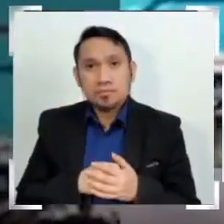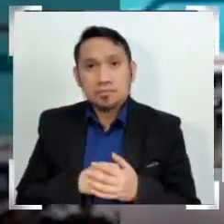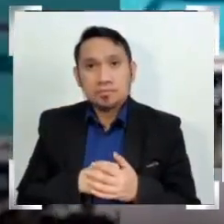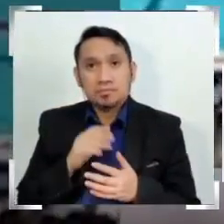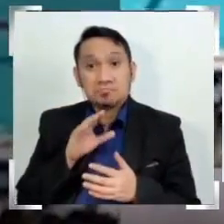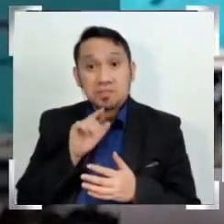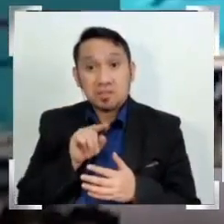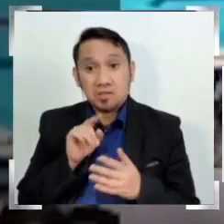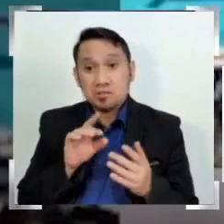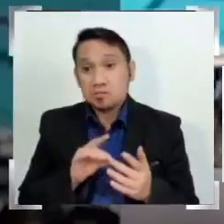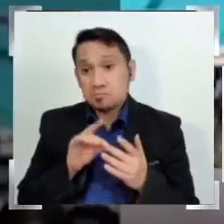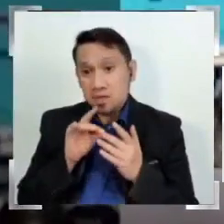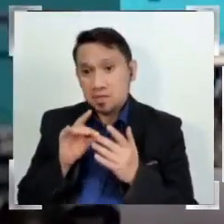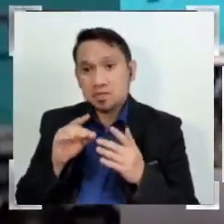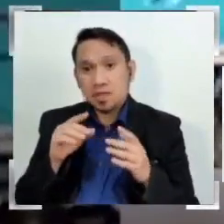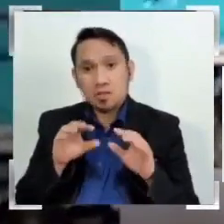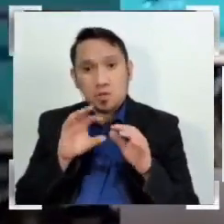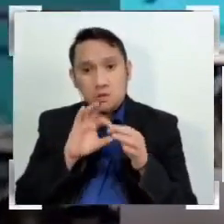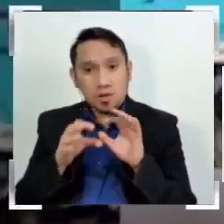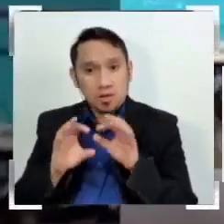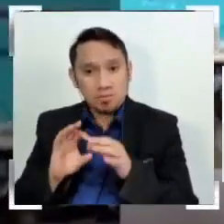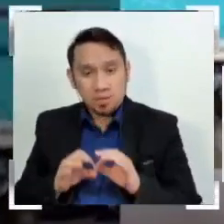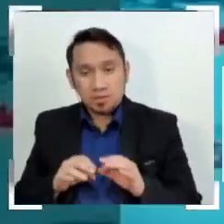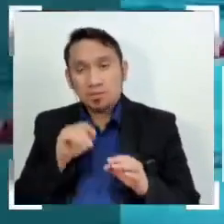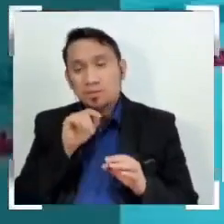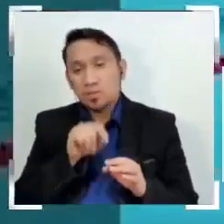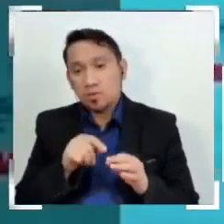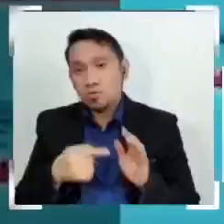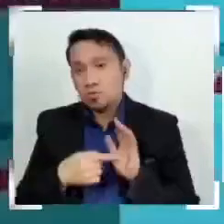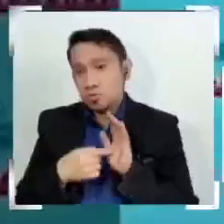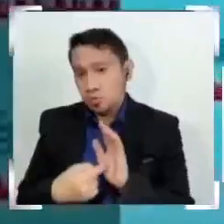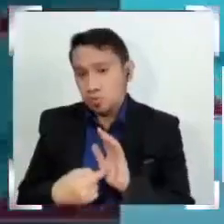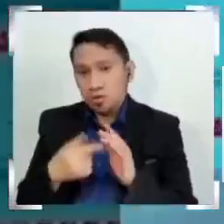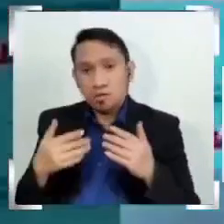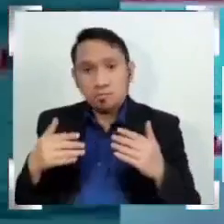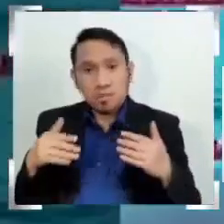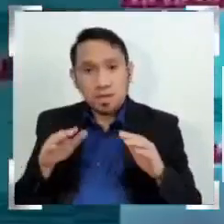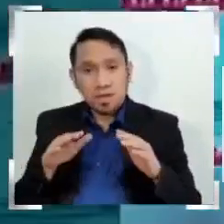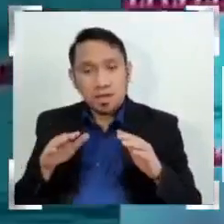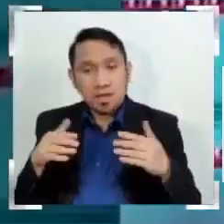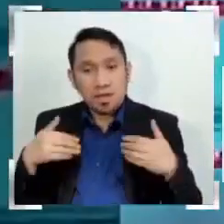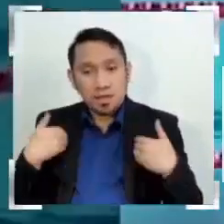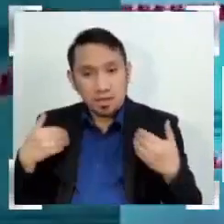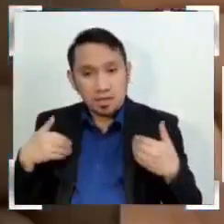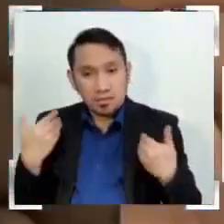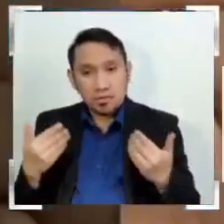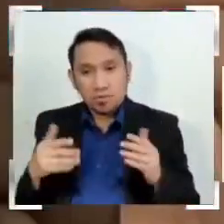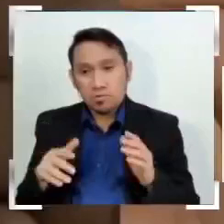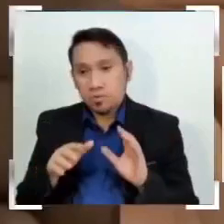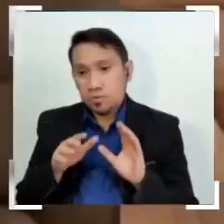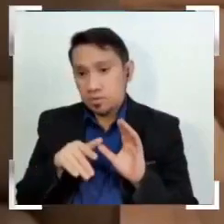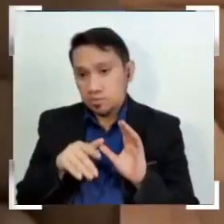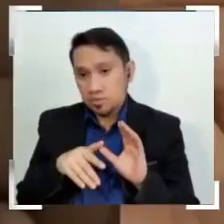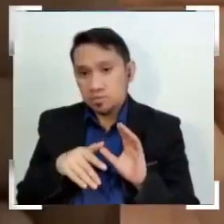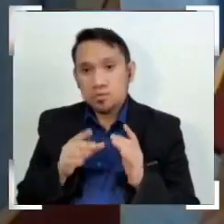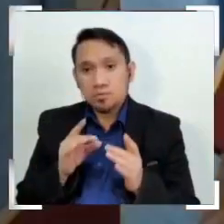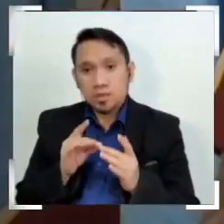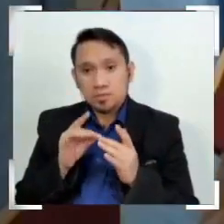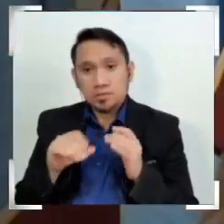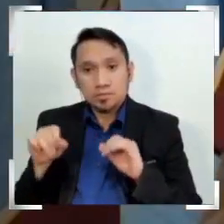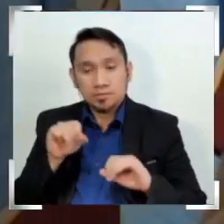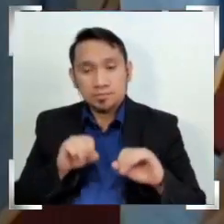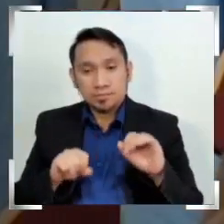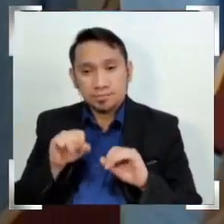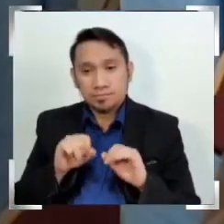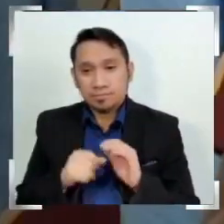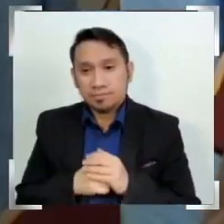idinadaos taon-taon para maipakita ang kapasidad ng mga kabataan na may disabilities pagdating sa sports. Para sa GMA Regional TV